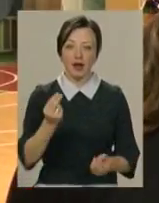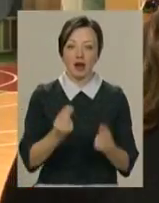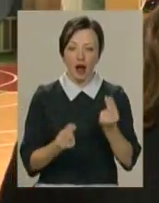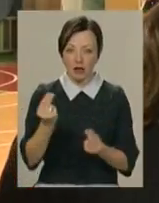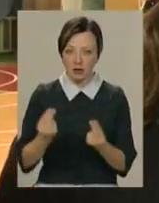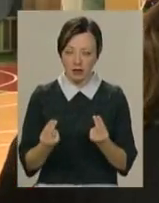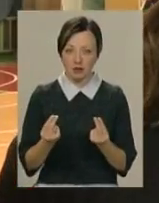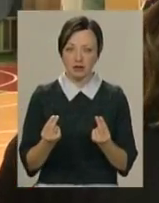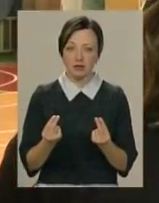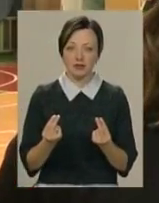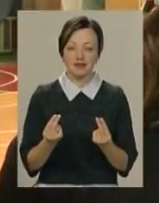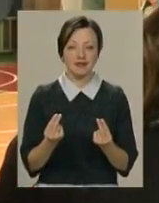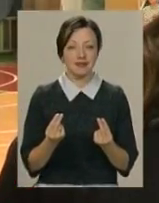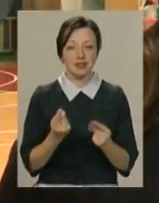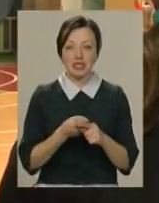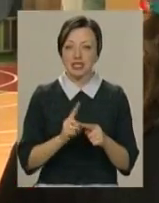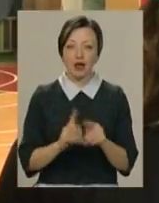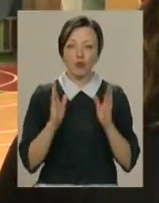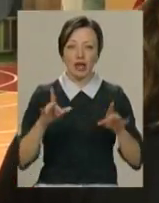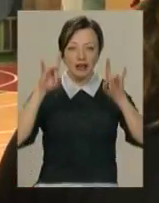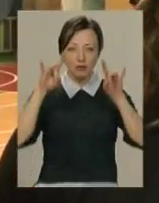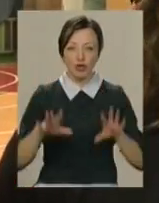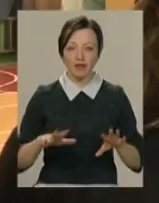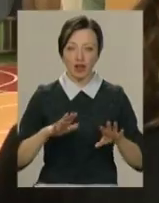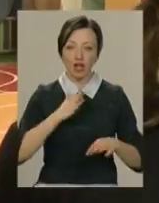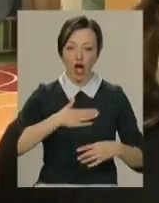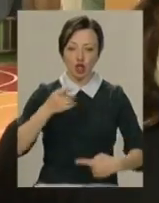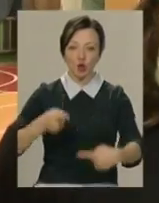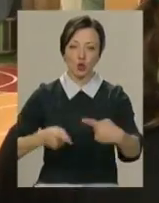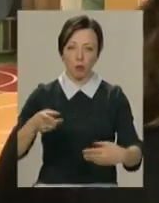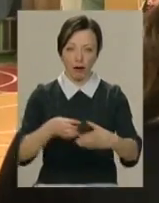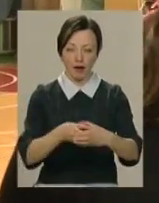їх, це буде несподіванка для наших